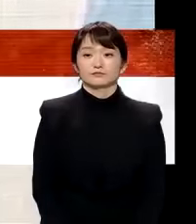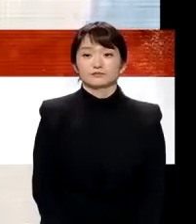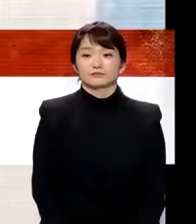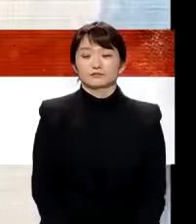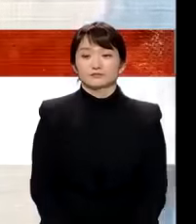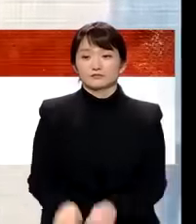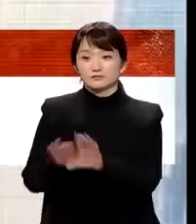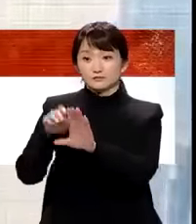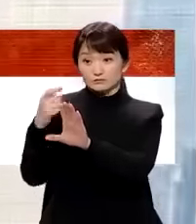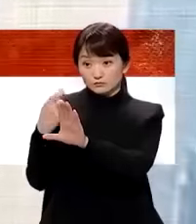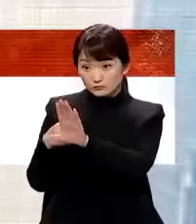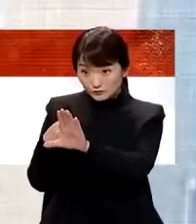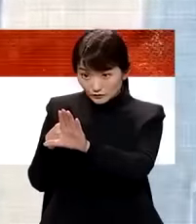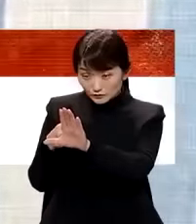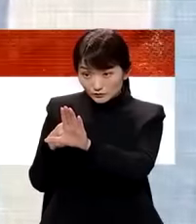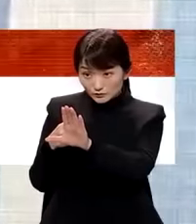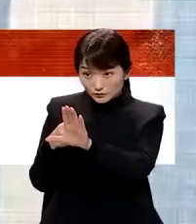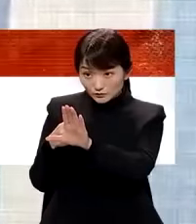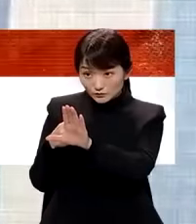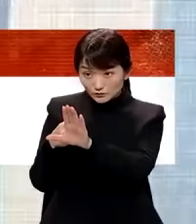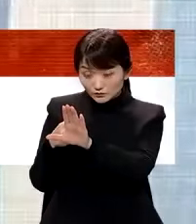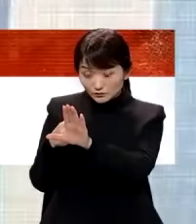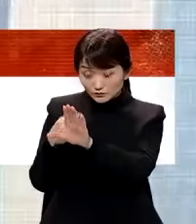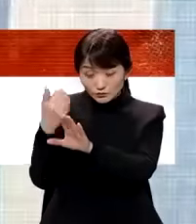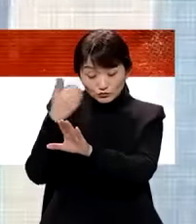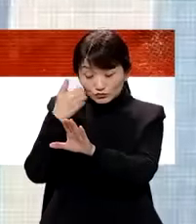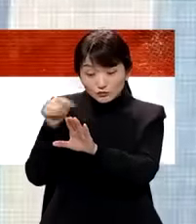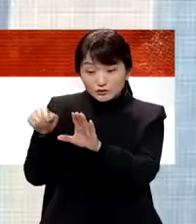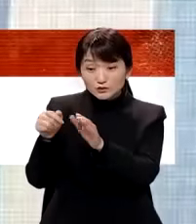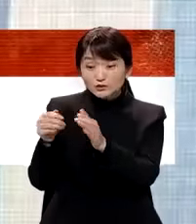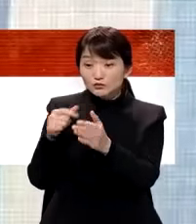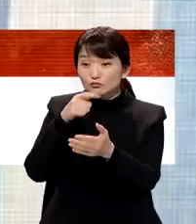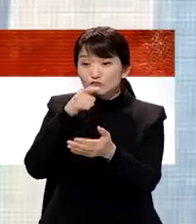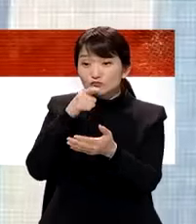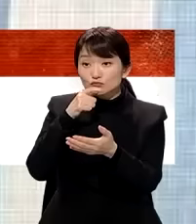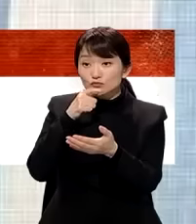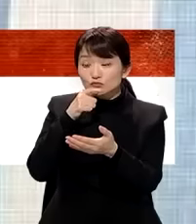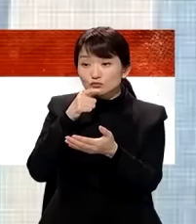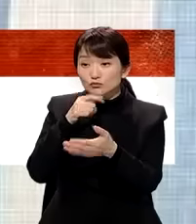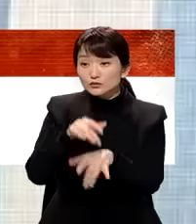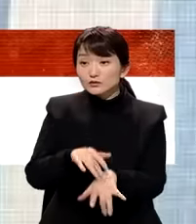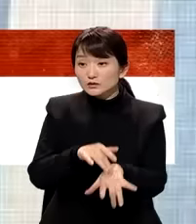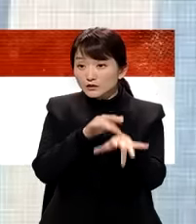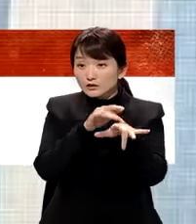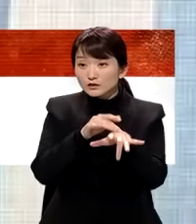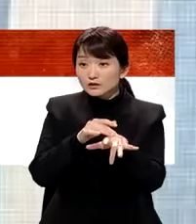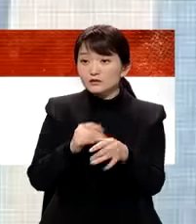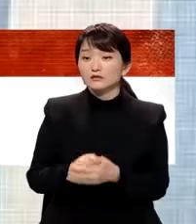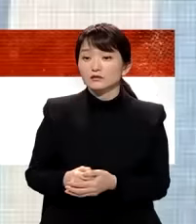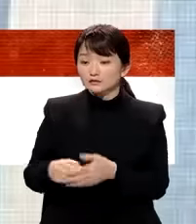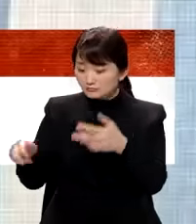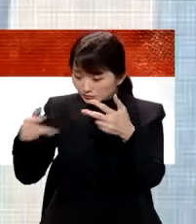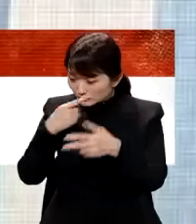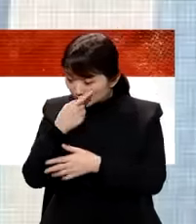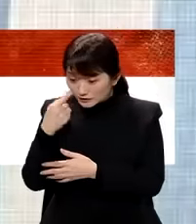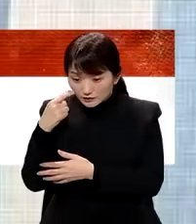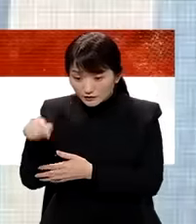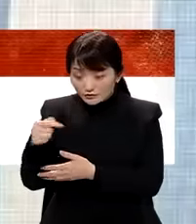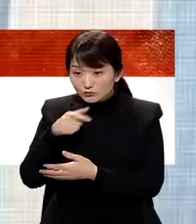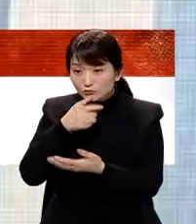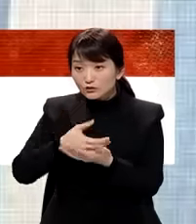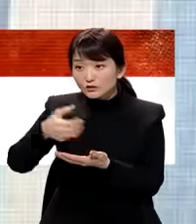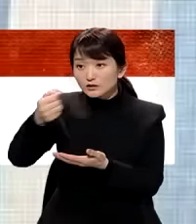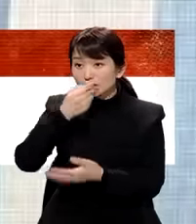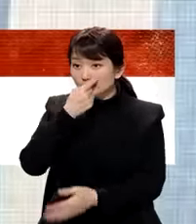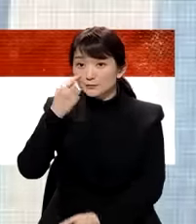똑똑하고 나와서 얘 누구세 아 옆집인데 물이 없어져 가지고 밑에 CCTV 확인하니까이 집에서 갖고 갔는데 혹시 확인